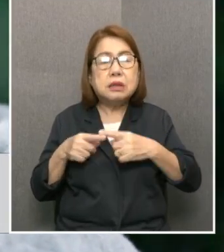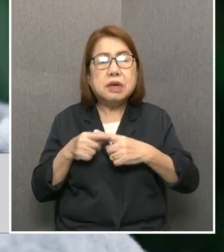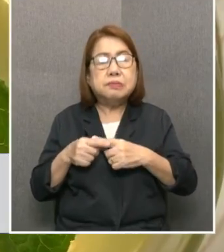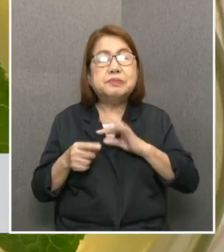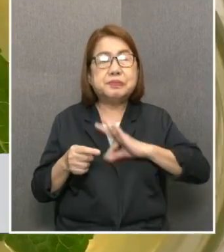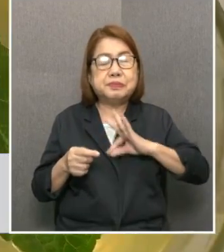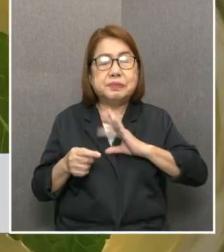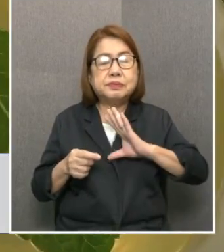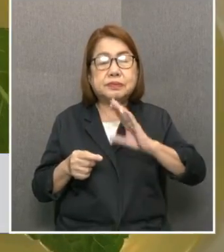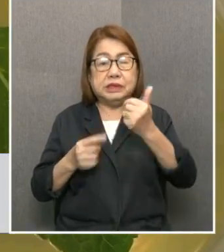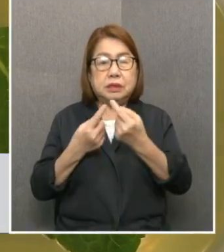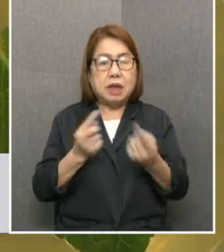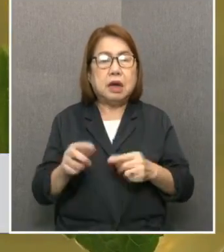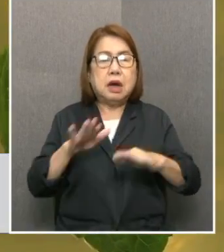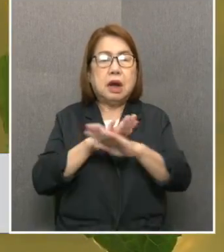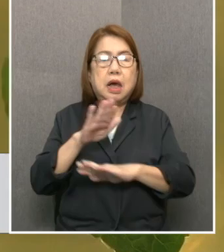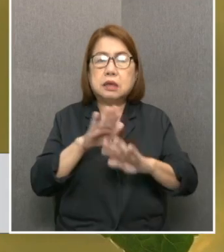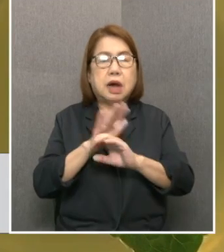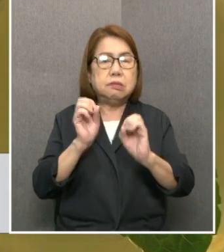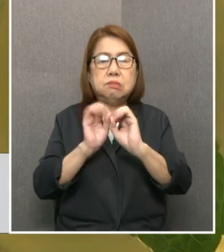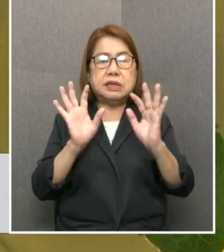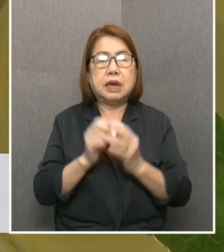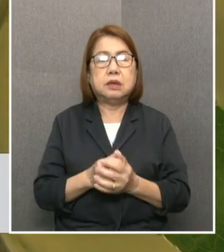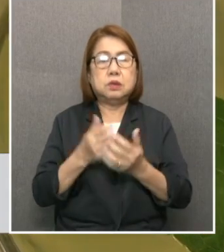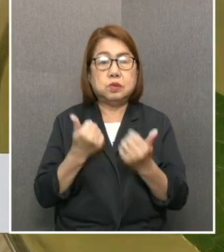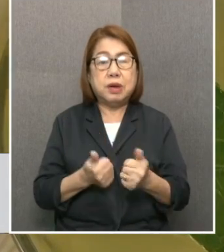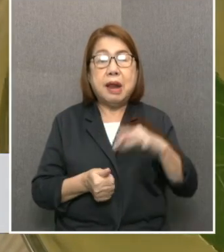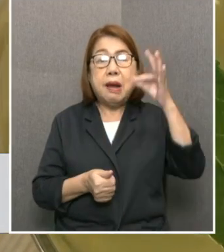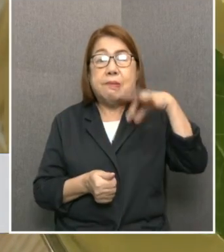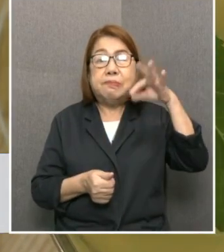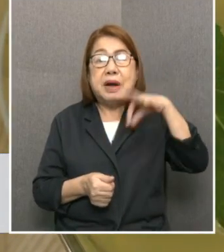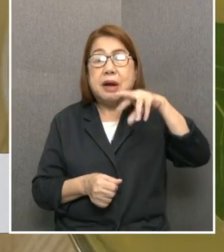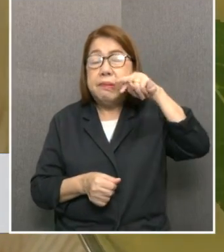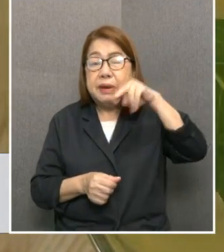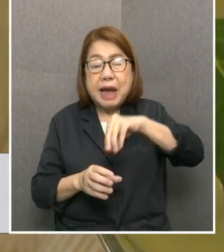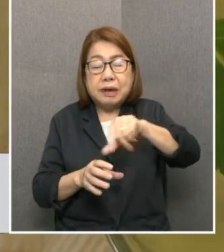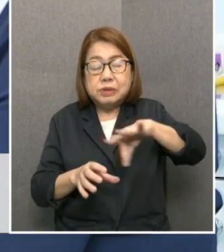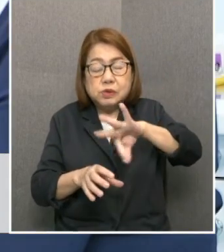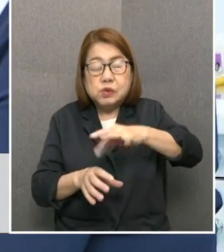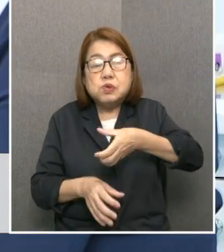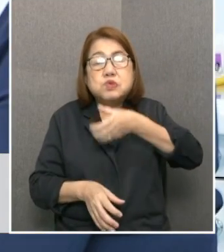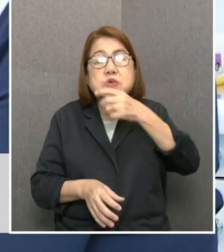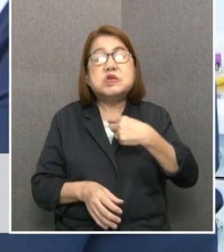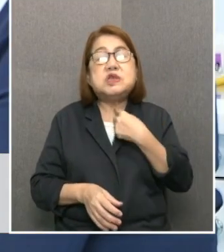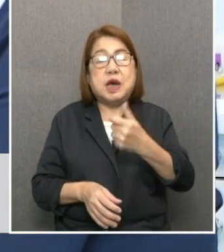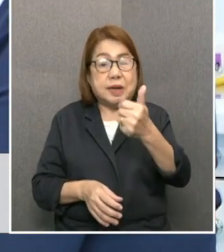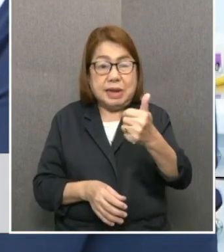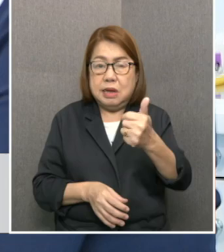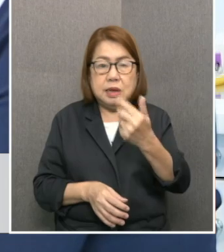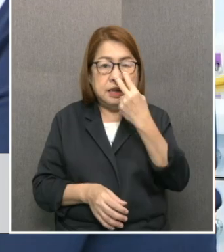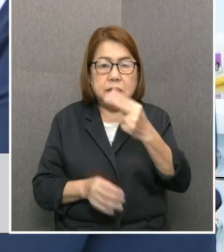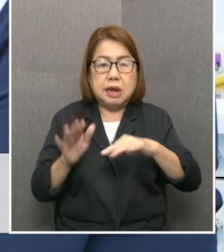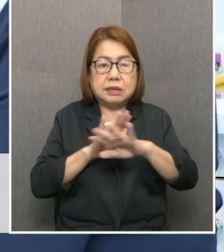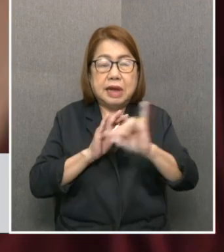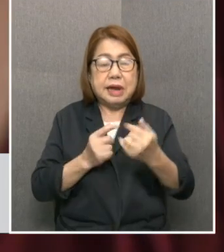ว่าในปัจจุบันยังไม่มีหลักฐานชัดเจนนะครับว่าการดื่มน้ำผึ้งผสมมะนาวเนี่ยช่วยให้เสียงดีขึ้นนะครับปกติแล้วเวลาเรารับประทานอาหารอะไร